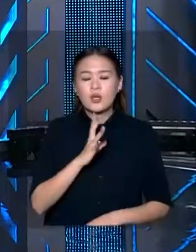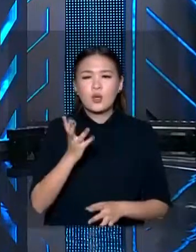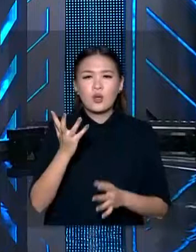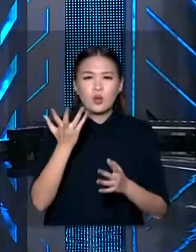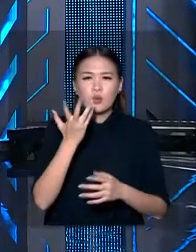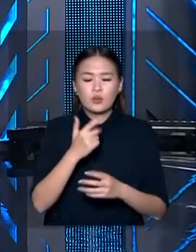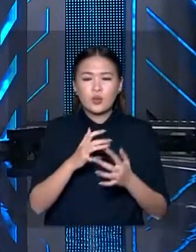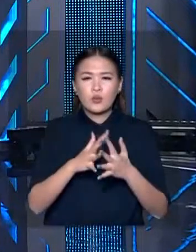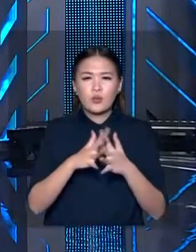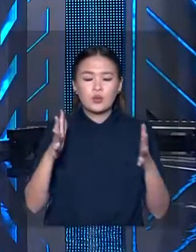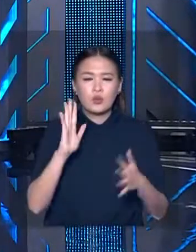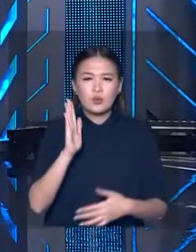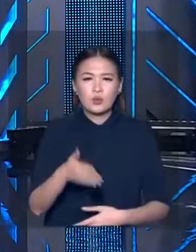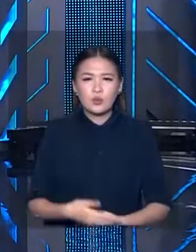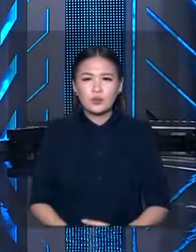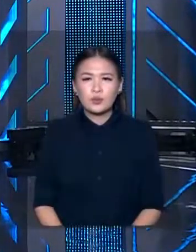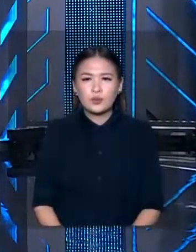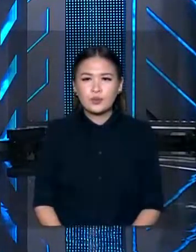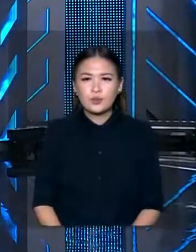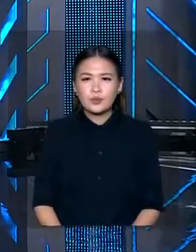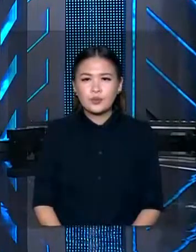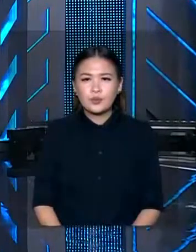отыр. Асылбек Тойбек тарқатып айтады.